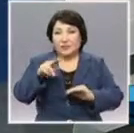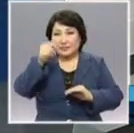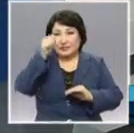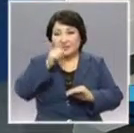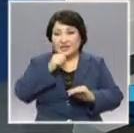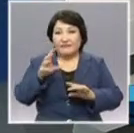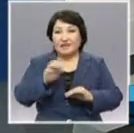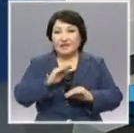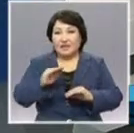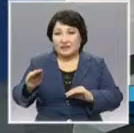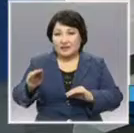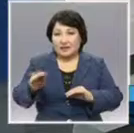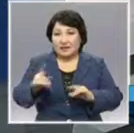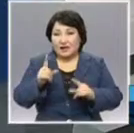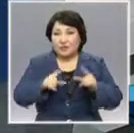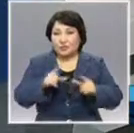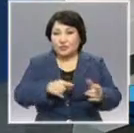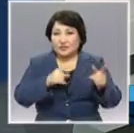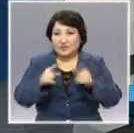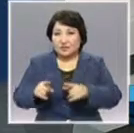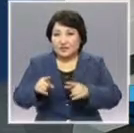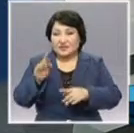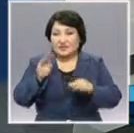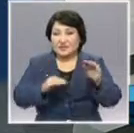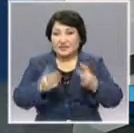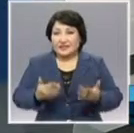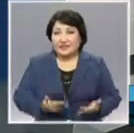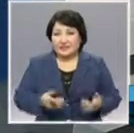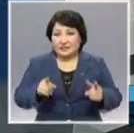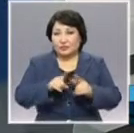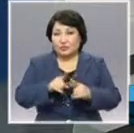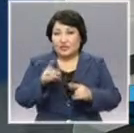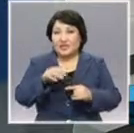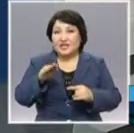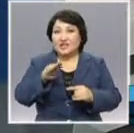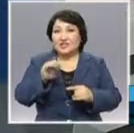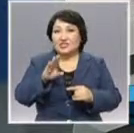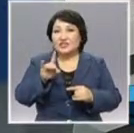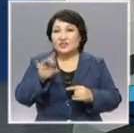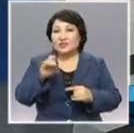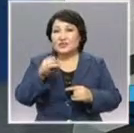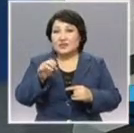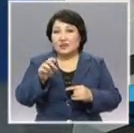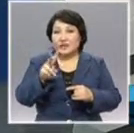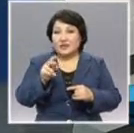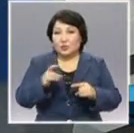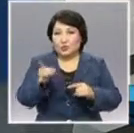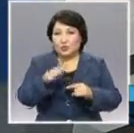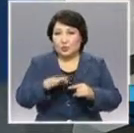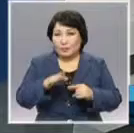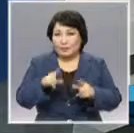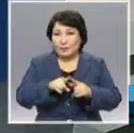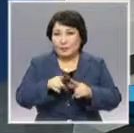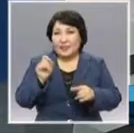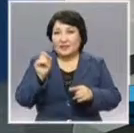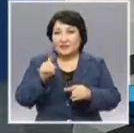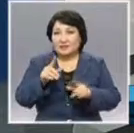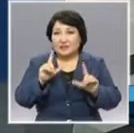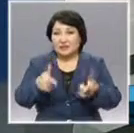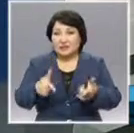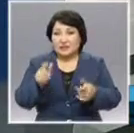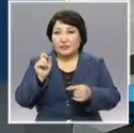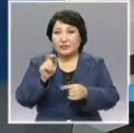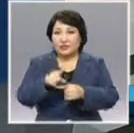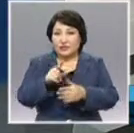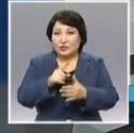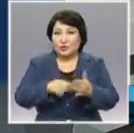заселение. Эта программа и заработает и в Жетысуйском районе. Я думаю, что мы эту программу еще продолжим. Согласно поручению акима